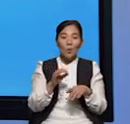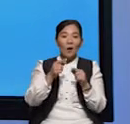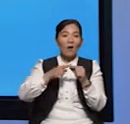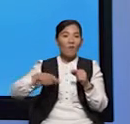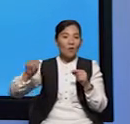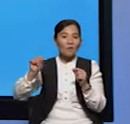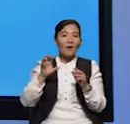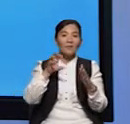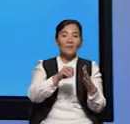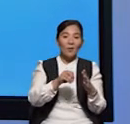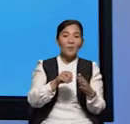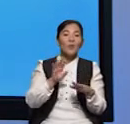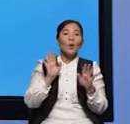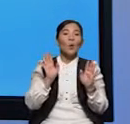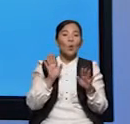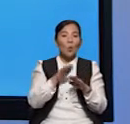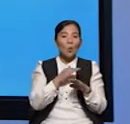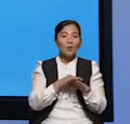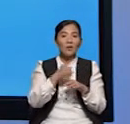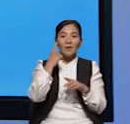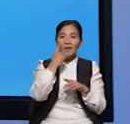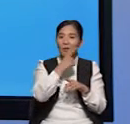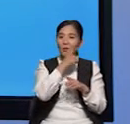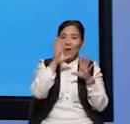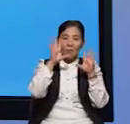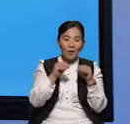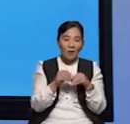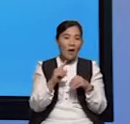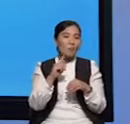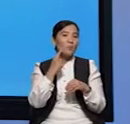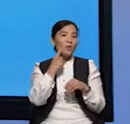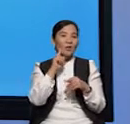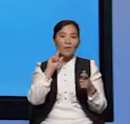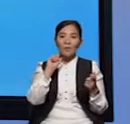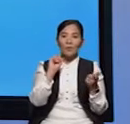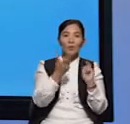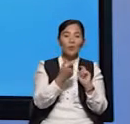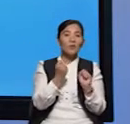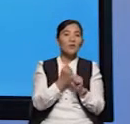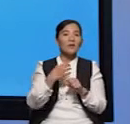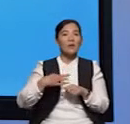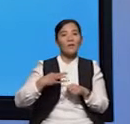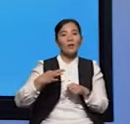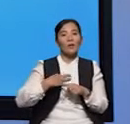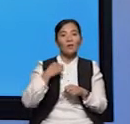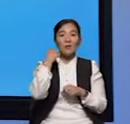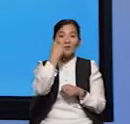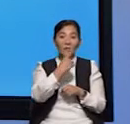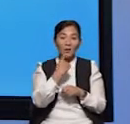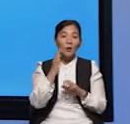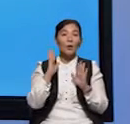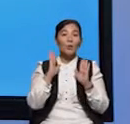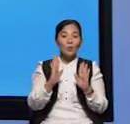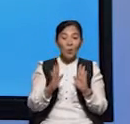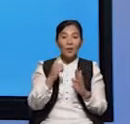лишился хвоста. Кошка прищурила зеленые глаза, обиженно отвернулась, сделав равнодушный вид, и